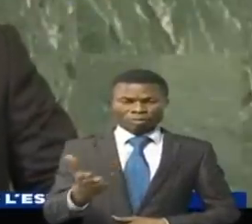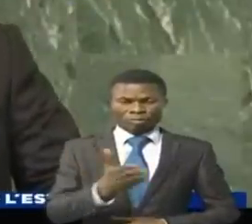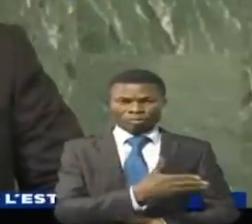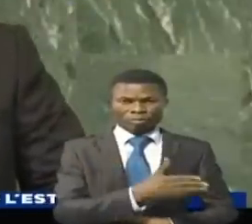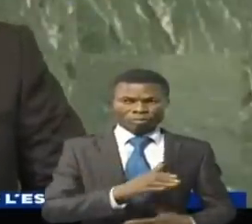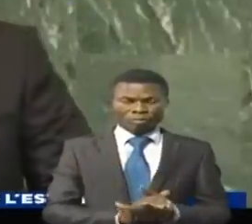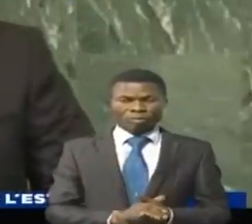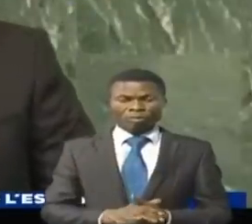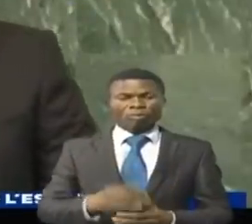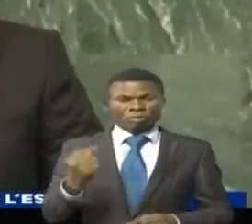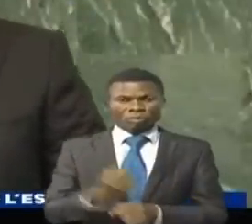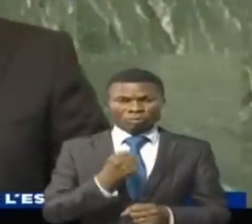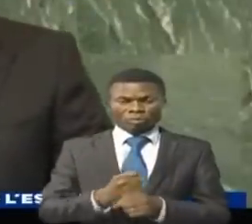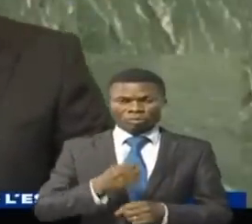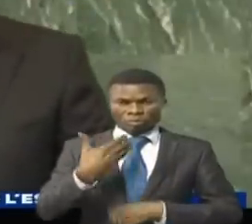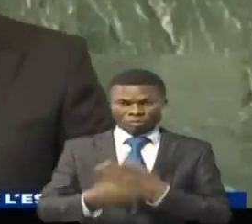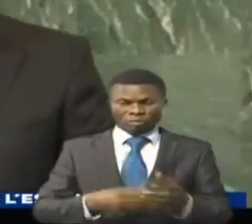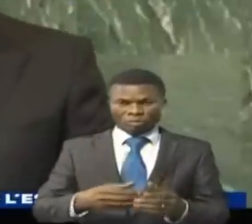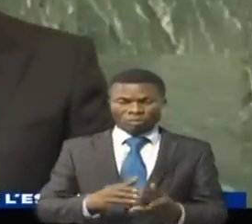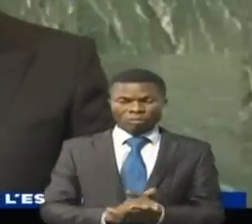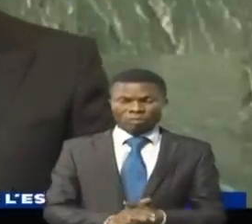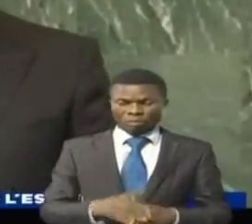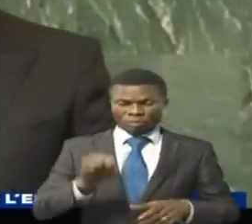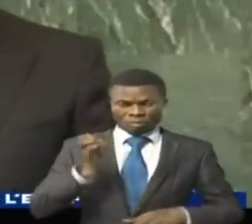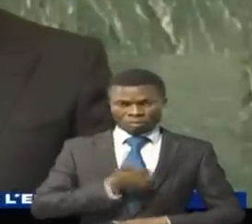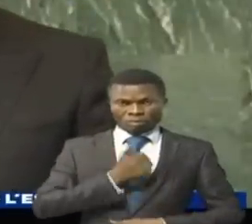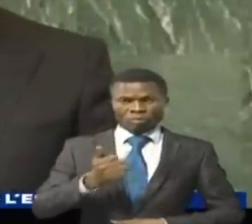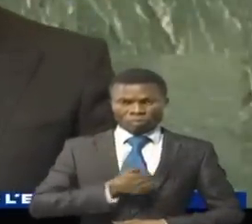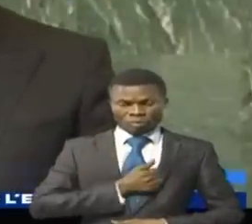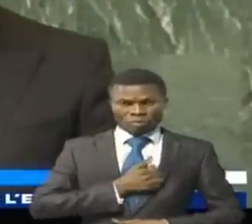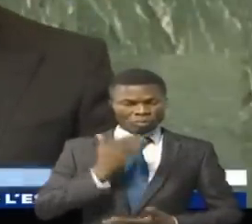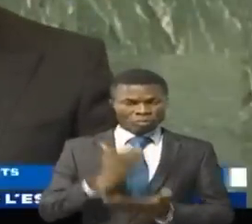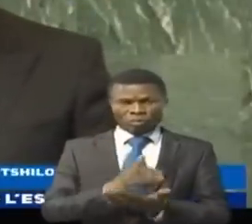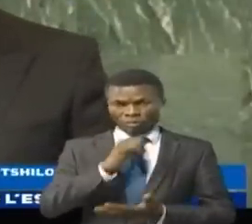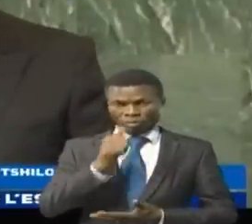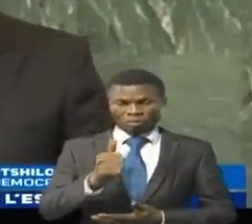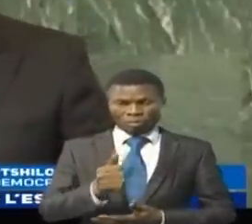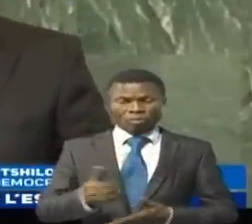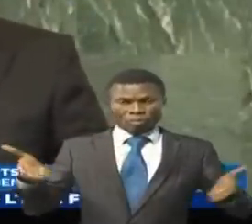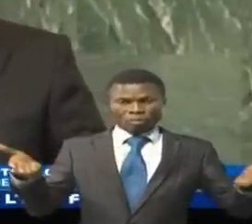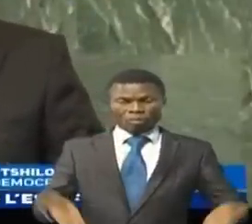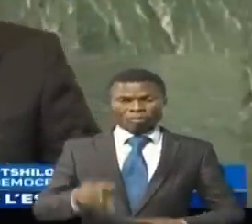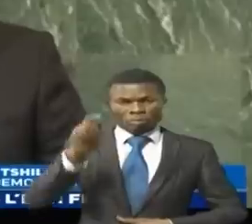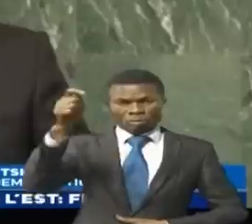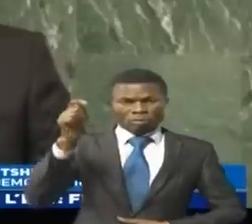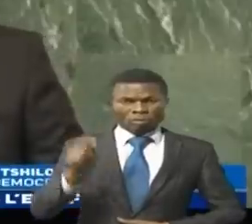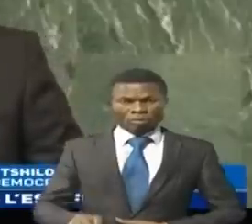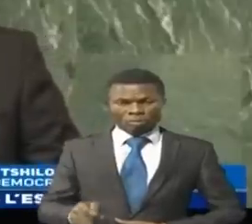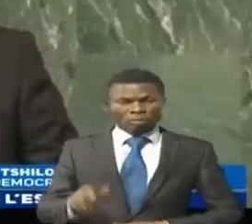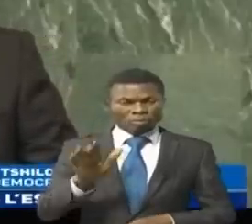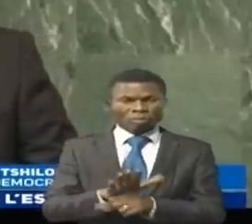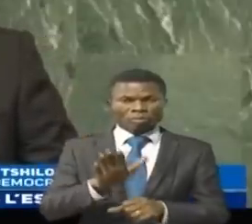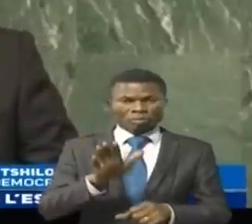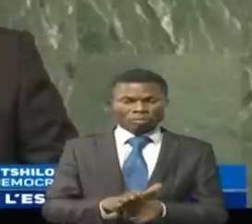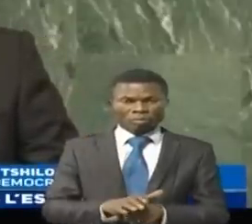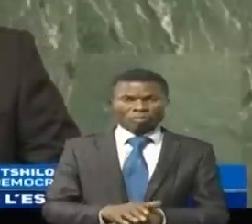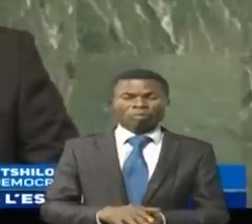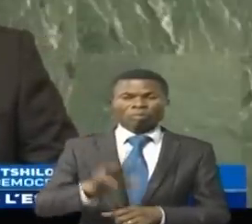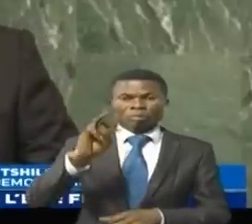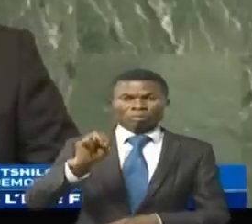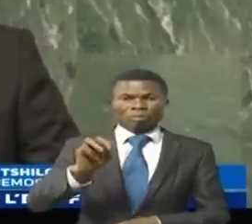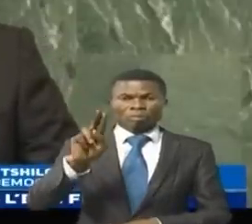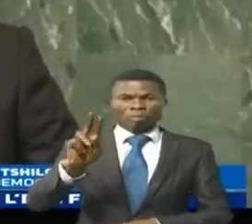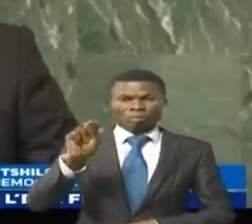des efforts internes inlassables, de la présence militaire massive de l'ONU au